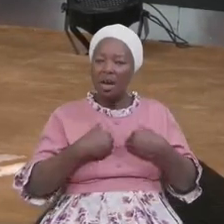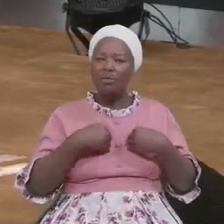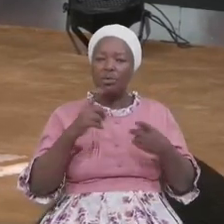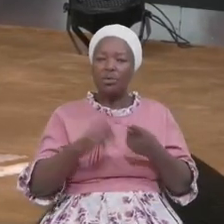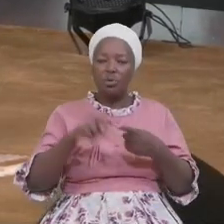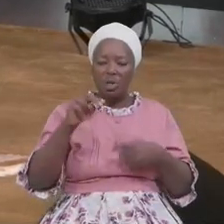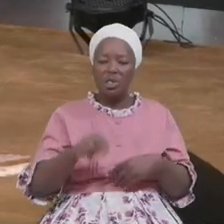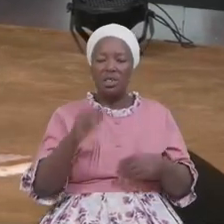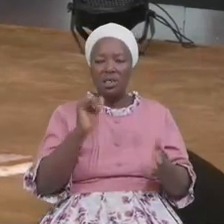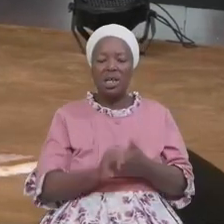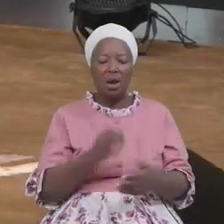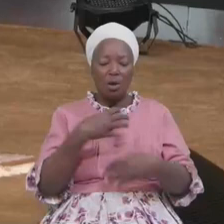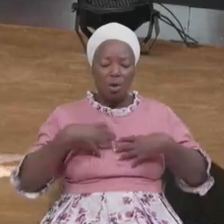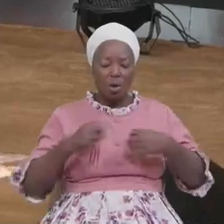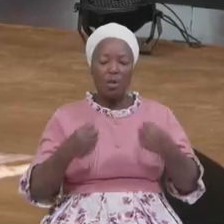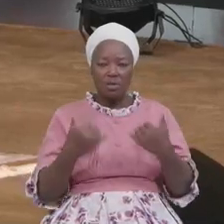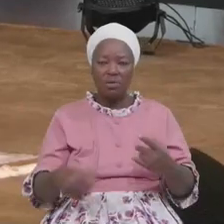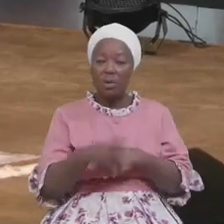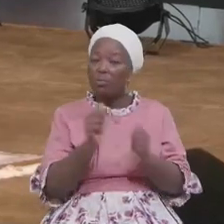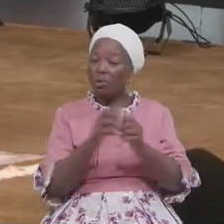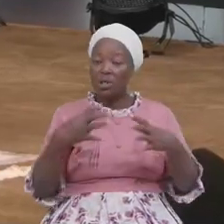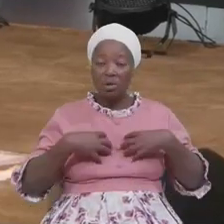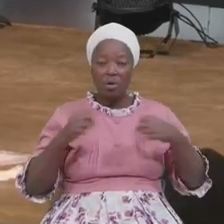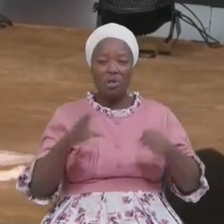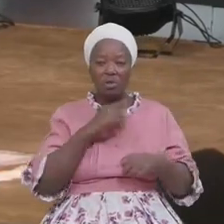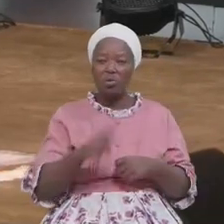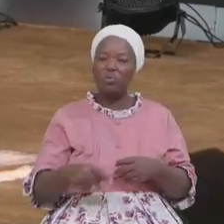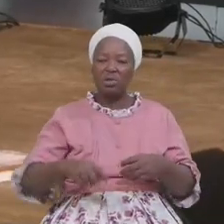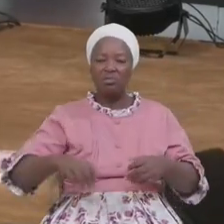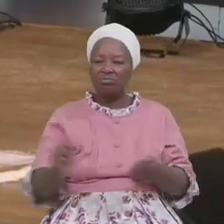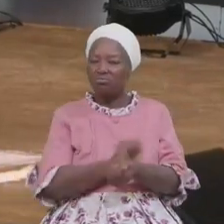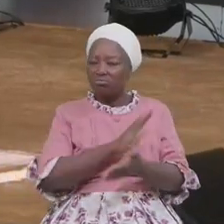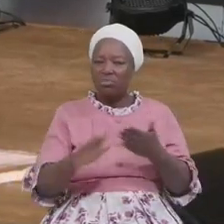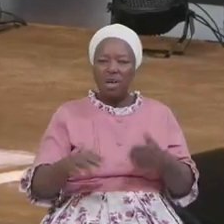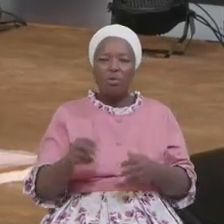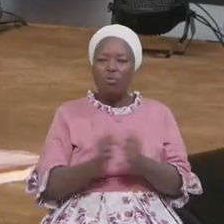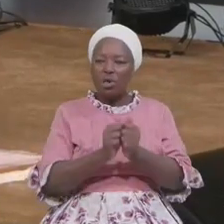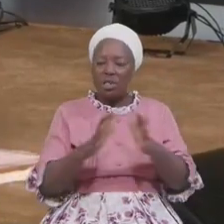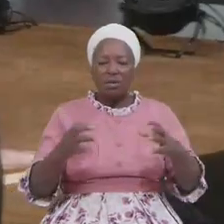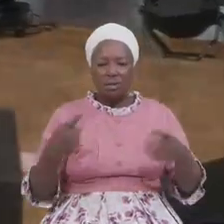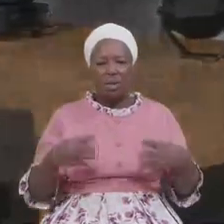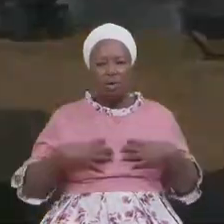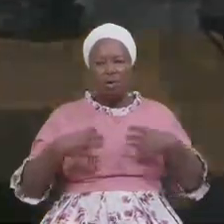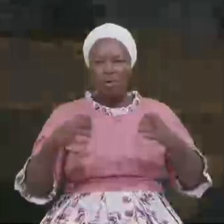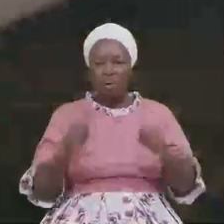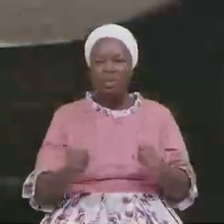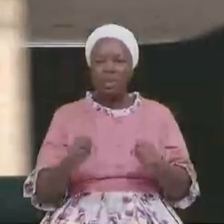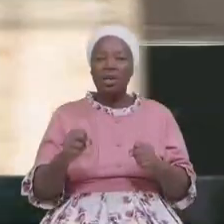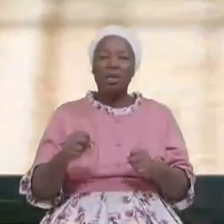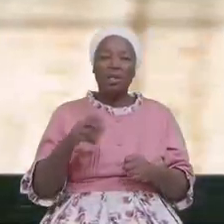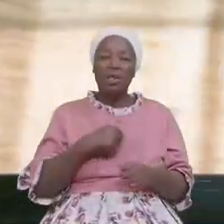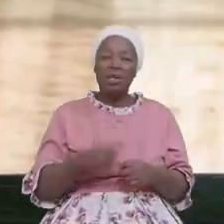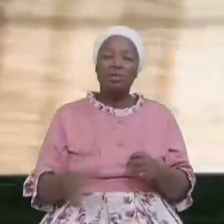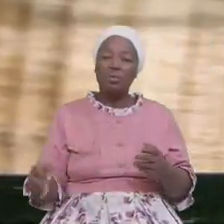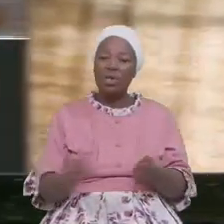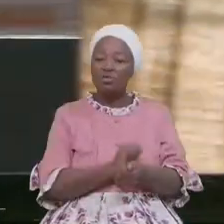aujourd'hui. Sans le courage, vous allez battre en retraite. Sans le courage, ils vont vous enfoncer